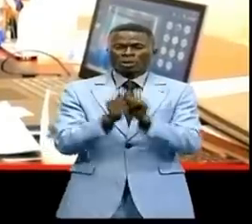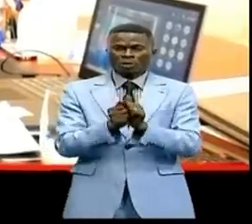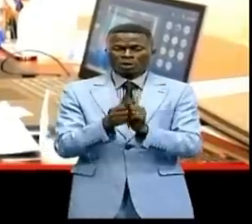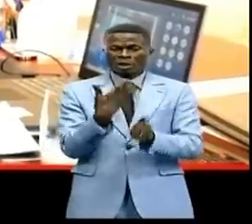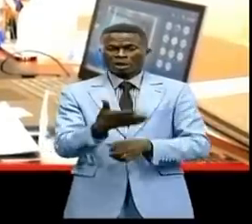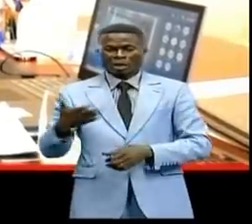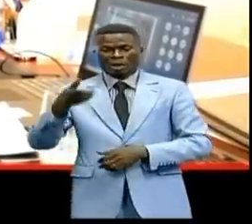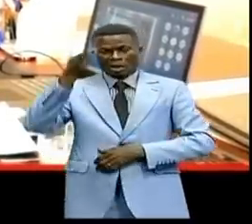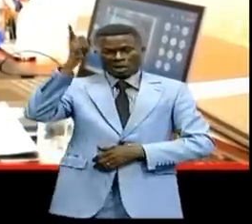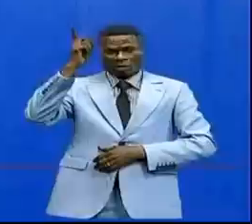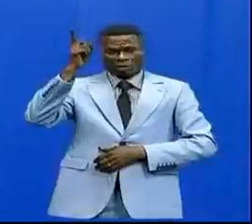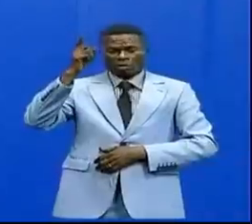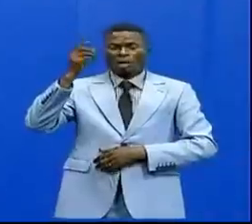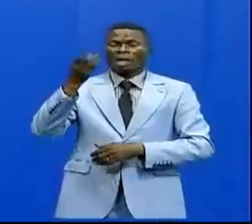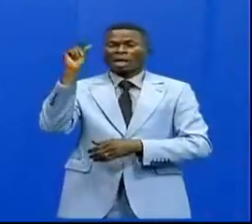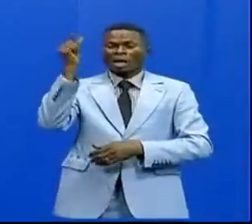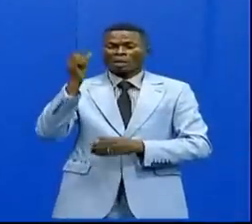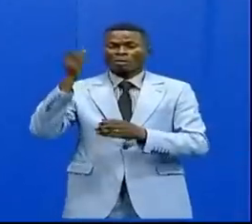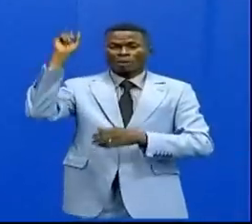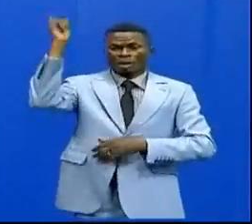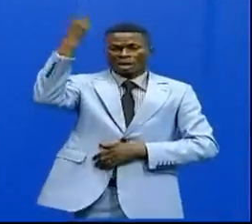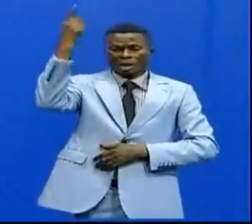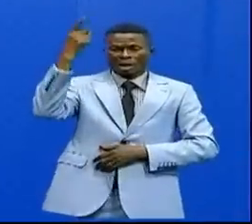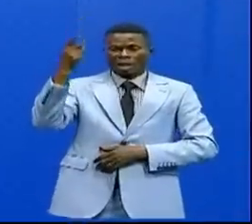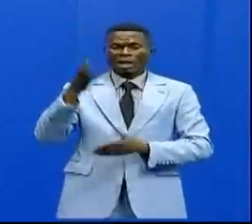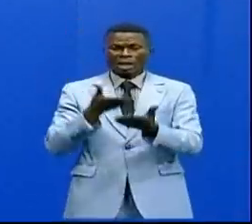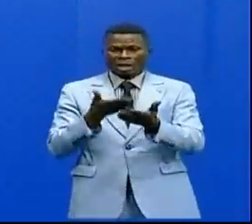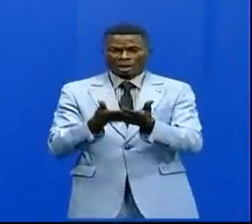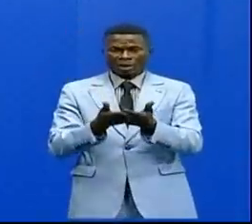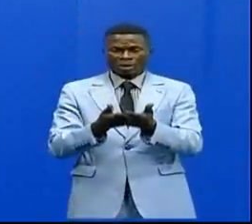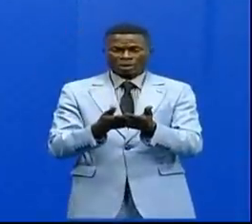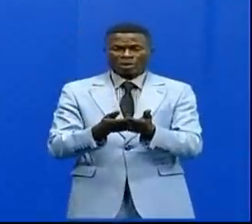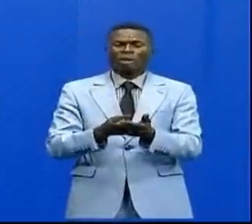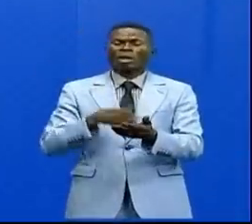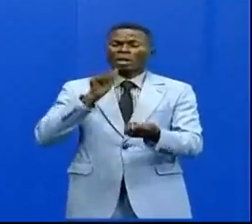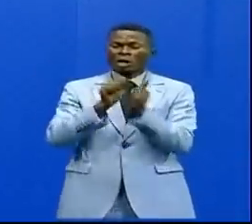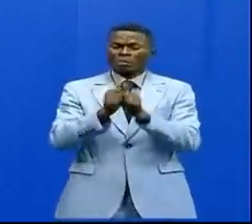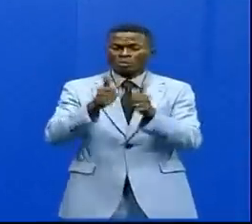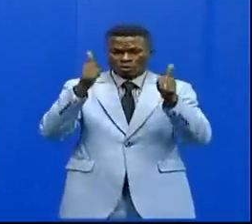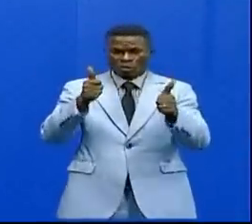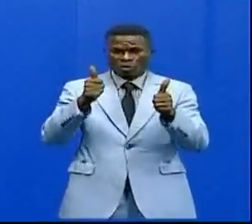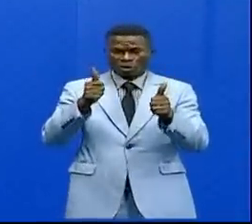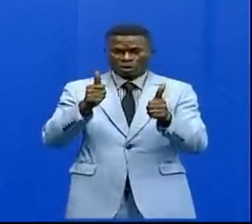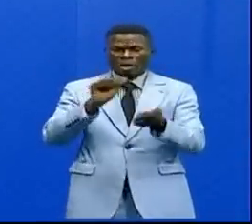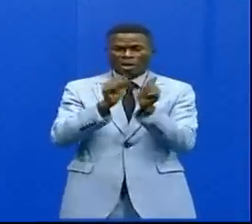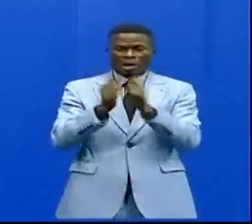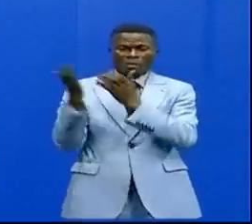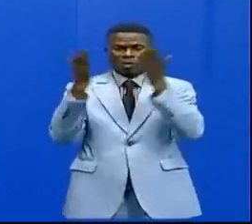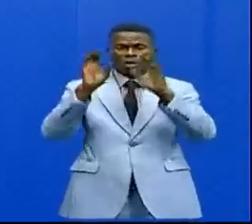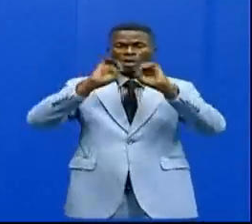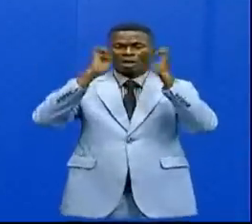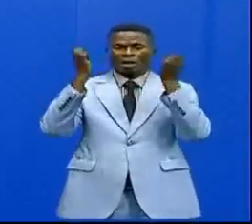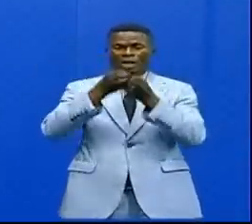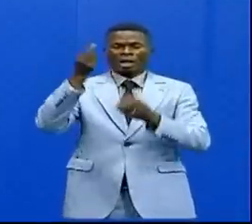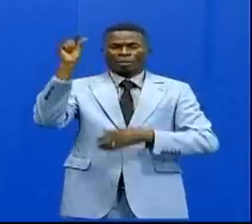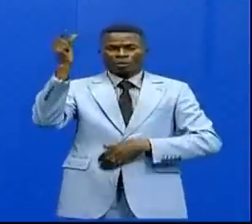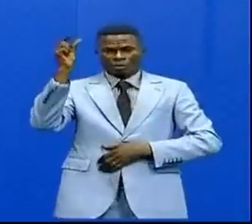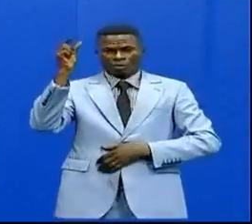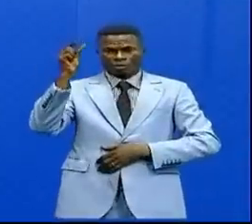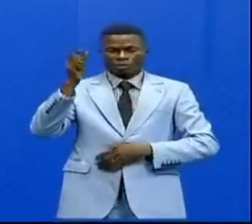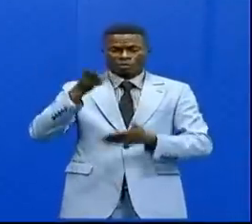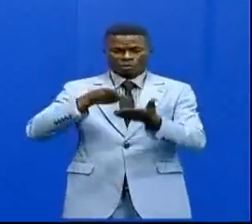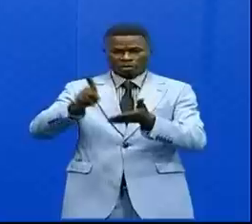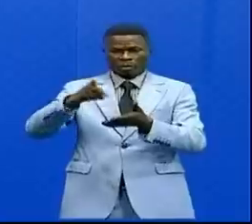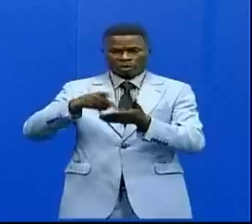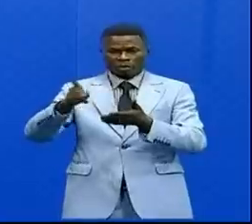matières premières à l'international, cuivre et cobalt, entraînant des retombées positives sur les chiffres d'affaires des entreprises minières, les